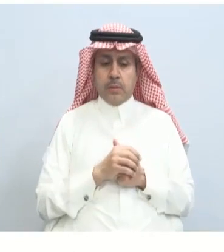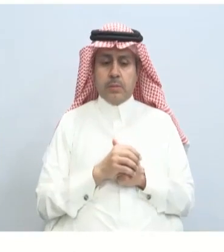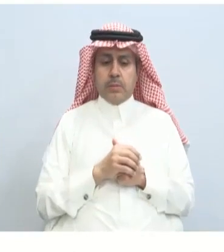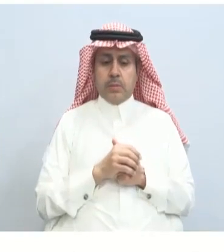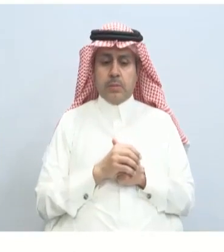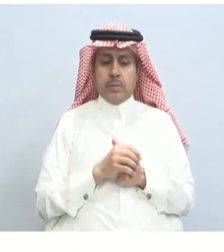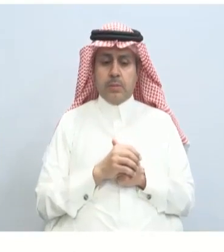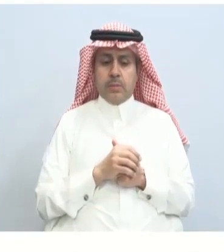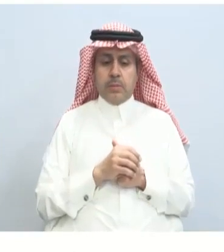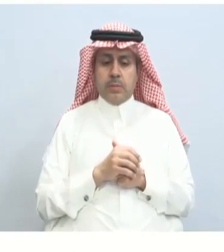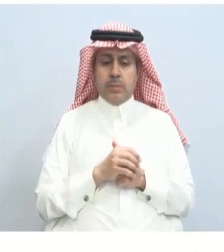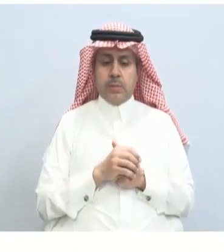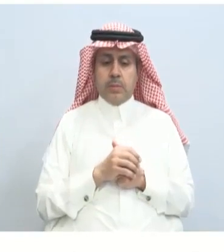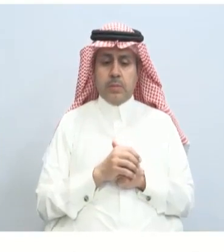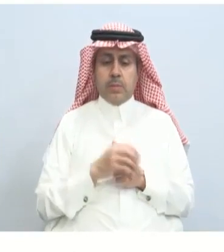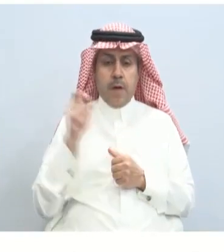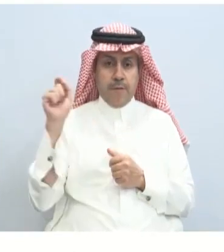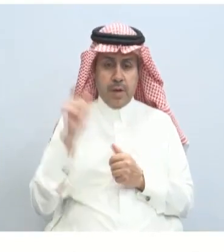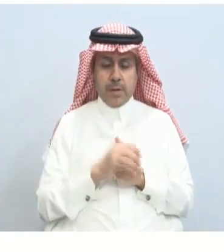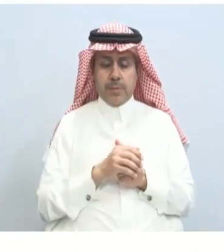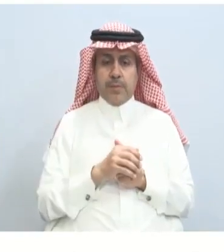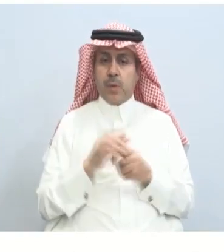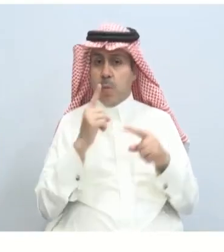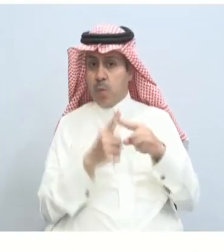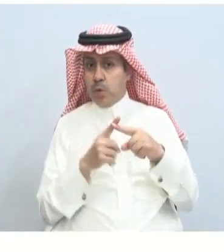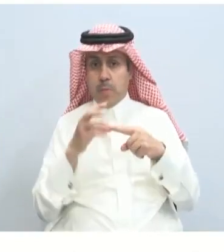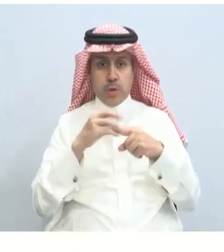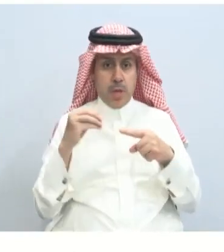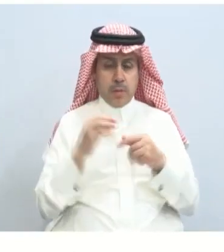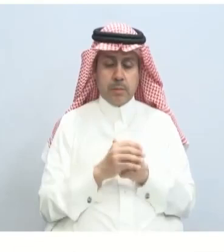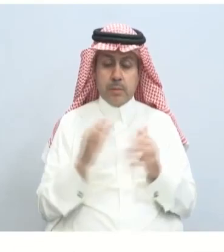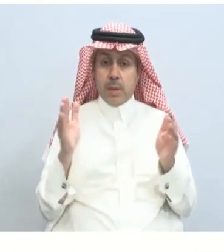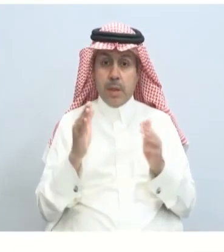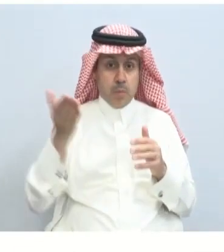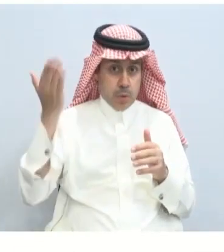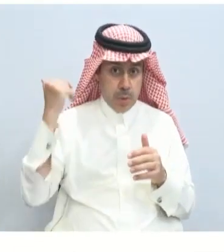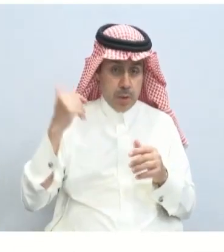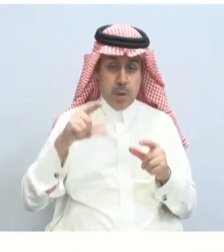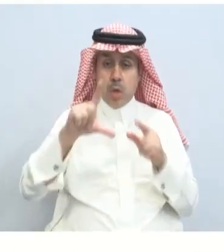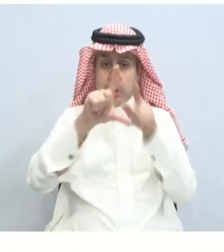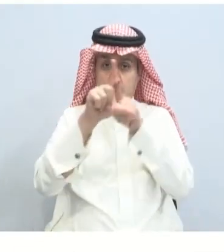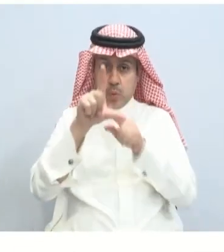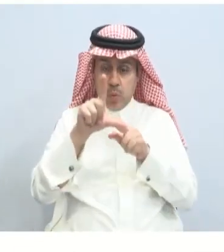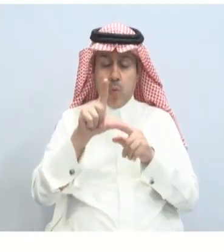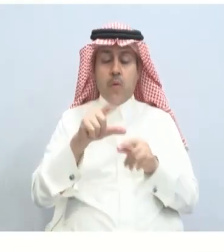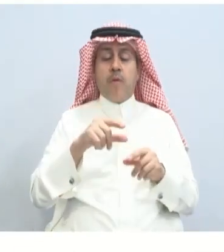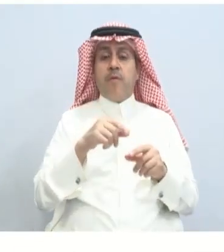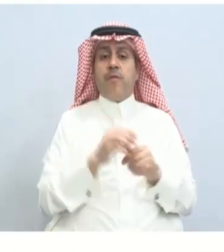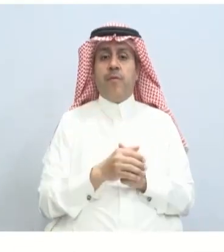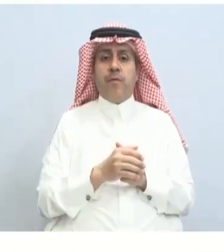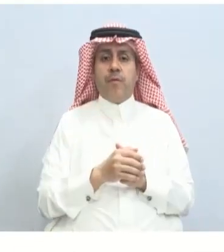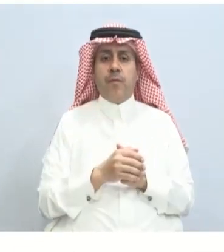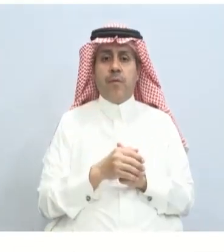ثيتا الطرف الثاني بيطلع موجب او سالب ولكن انا حددت مسبقا ان زاويتي في الربع الثاني فبالتالي الاشاره قلنا هي